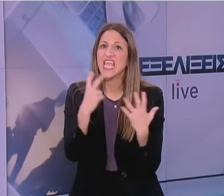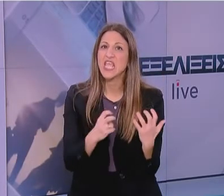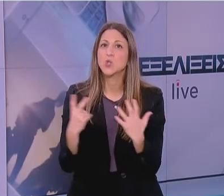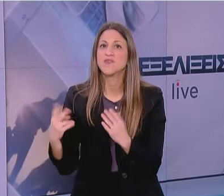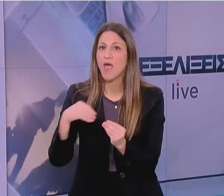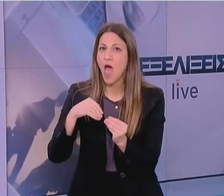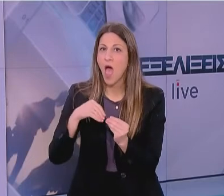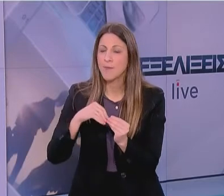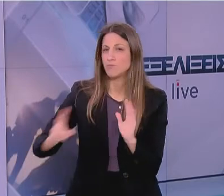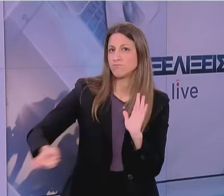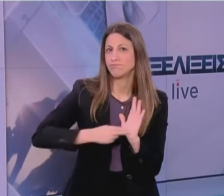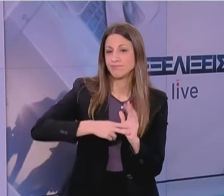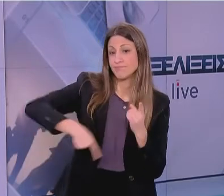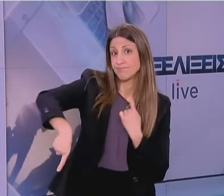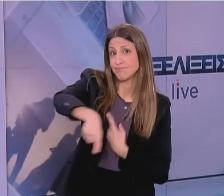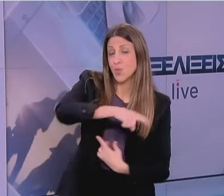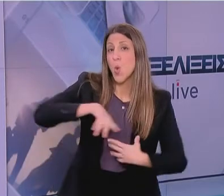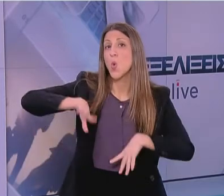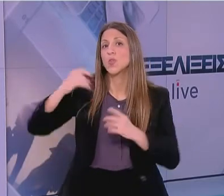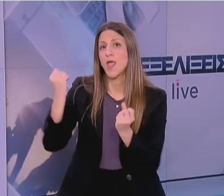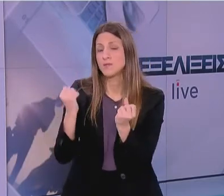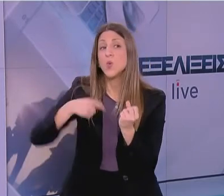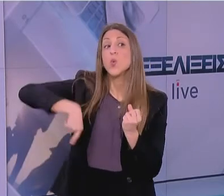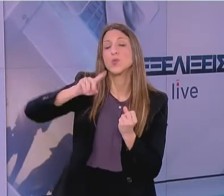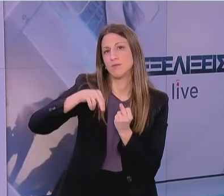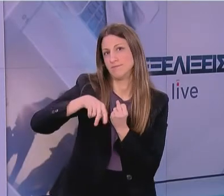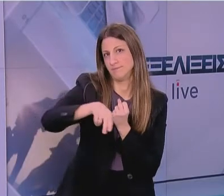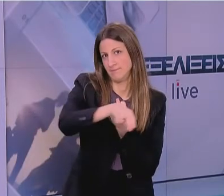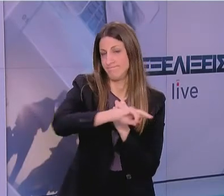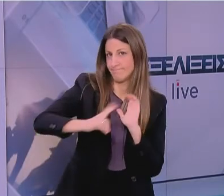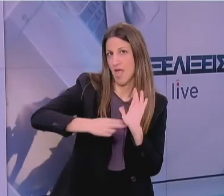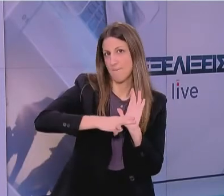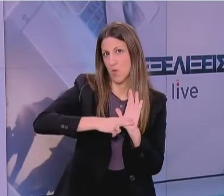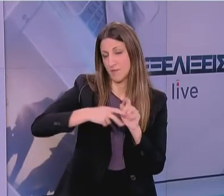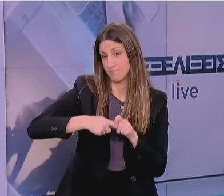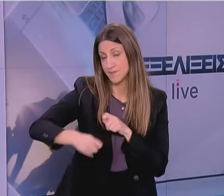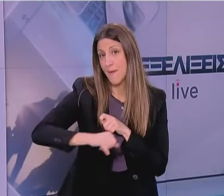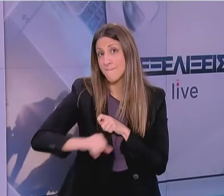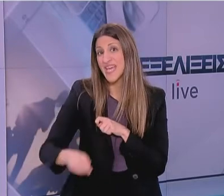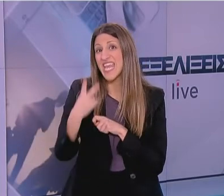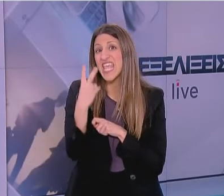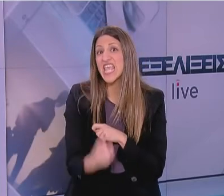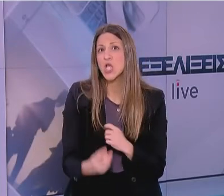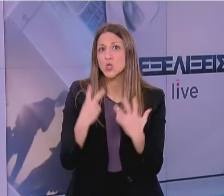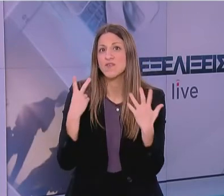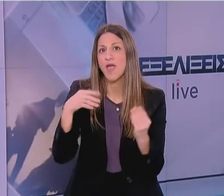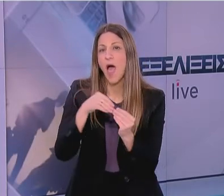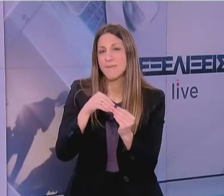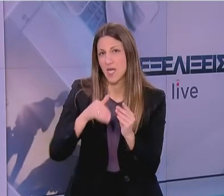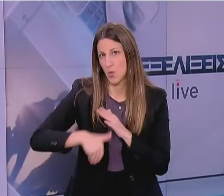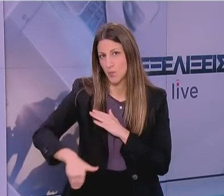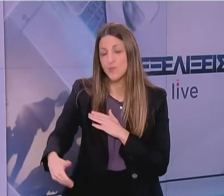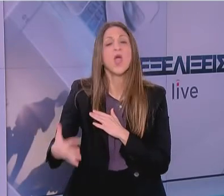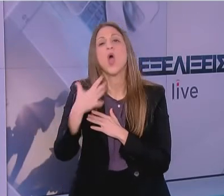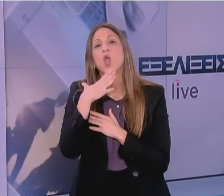της κυκλοφορίας. Καλούμαστε να διαφυλάξουμε αυτό που με πολύ κόπο έχουμε κερδίσει μέχρι σήμερα. Τα ευρήματα, ο